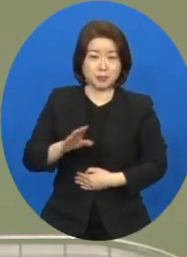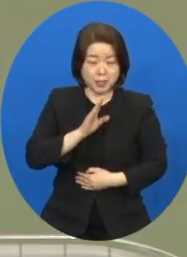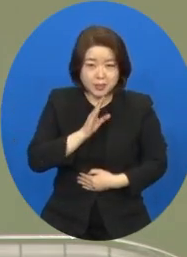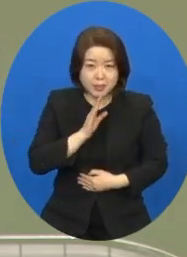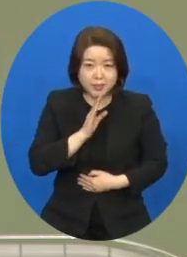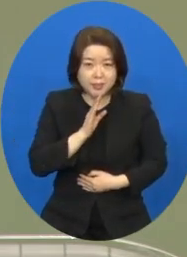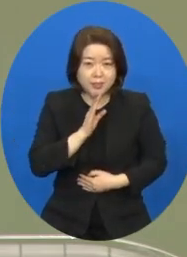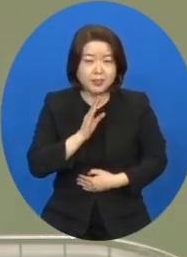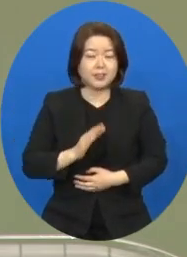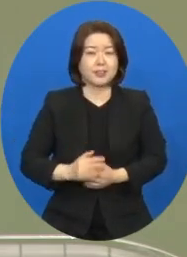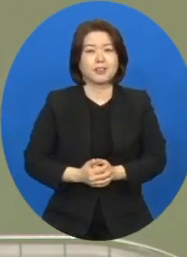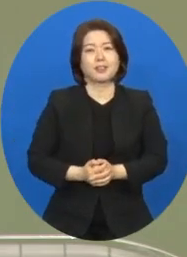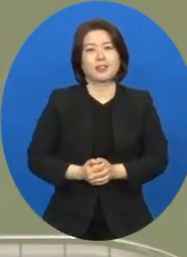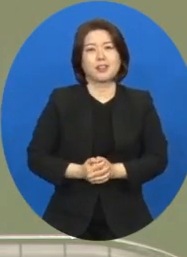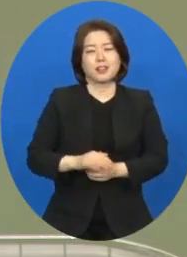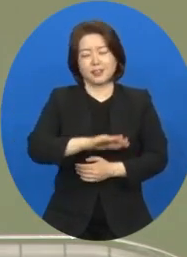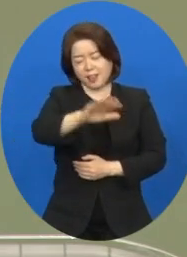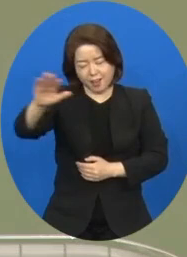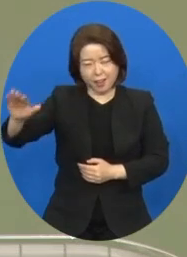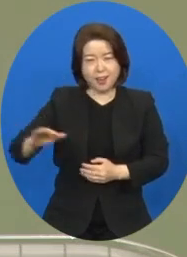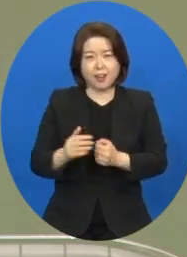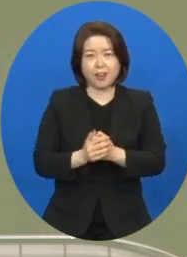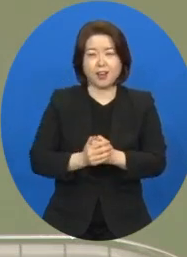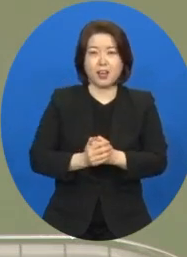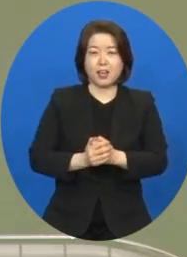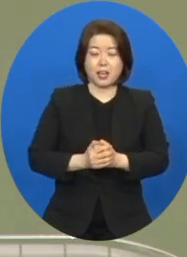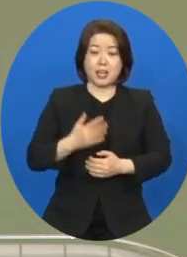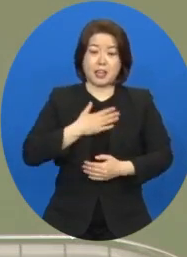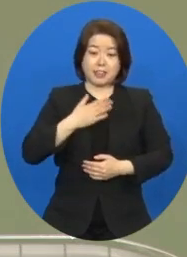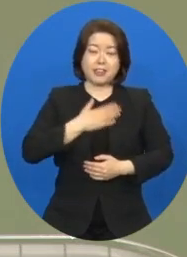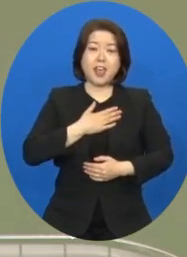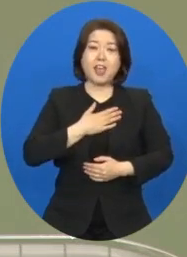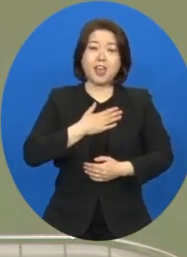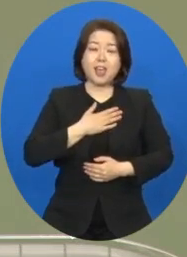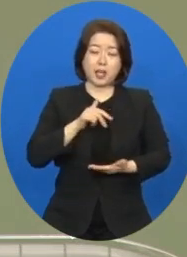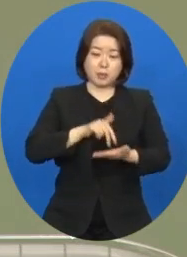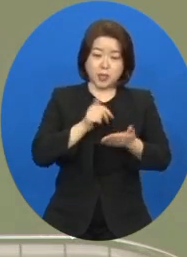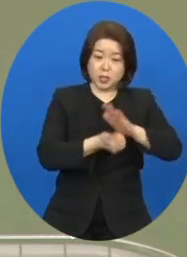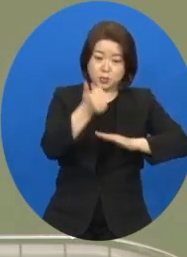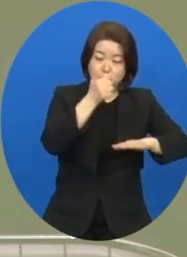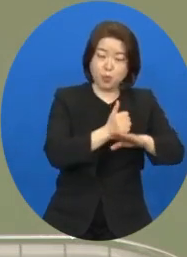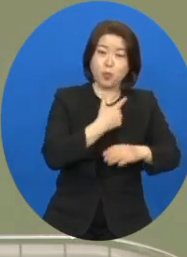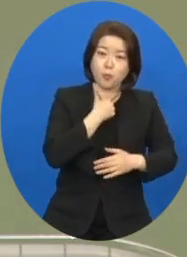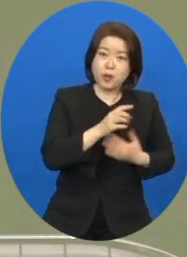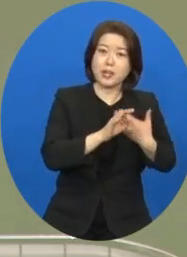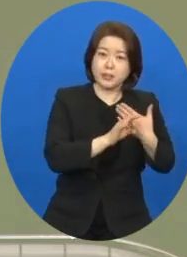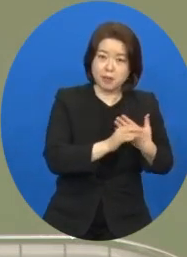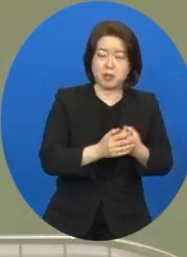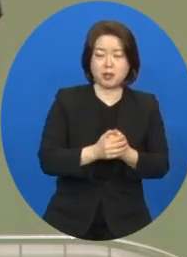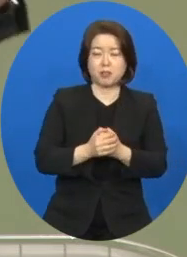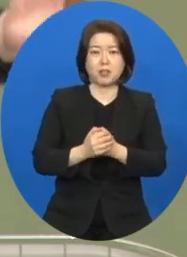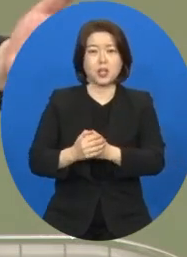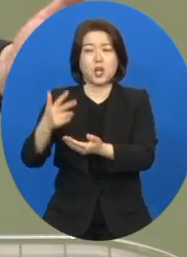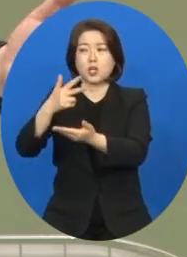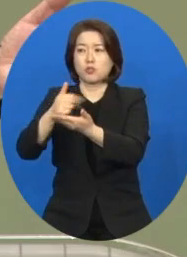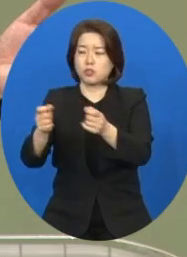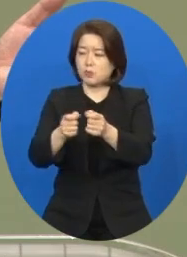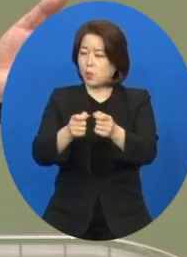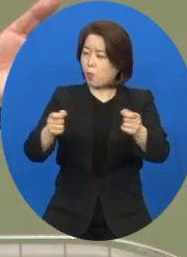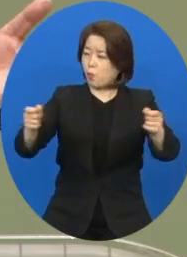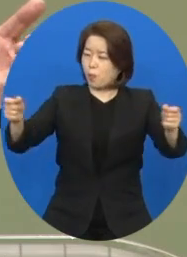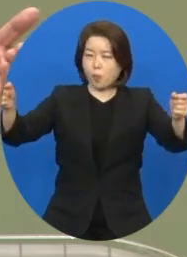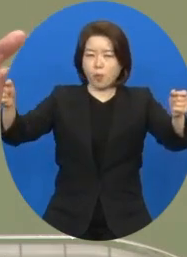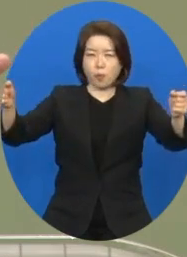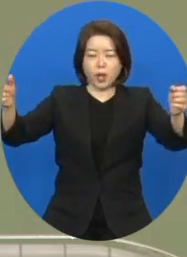그렇잖아요. 전부 다 자기가 성공해야만 하겠다고 한다면 주님이 오랜 기간에